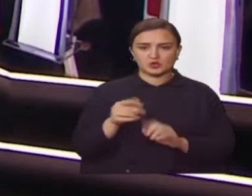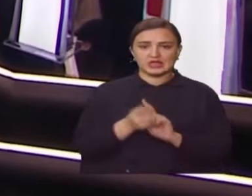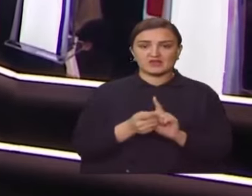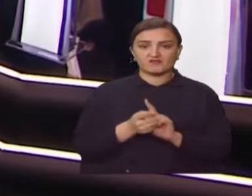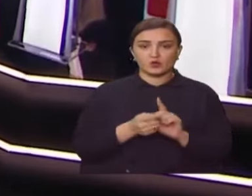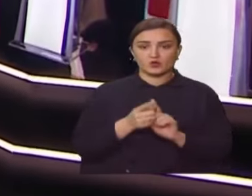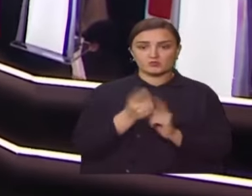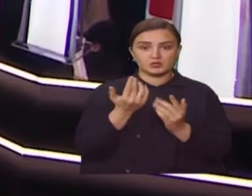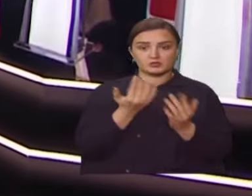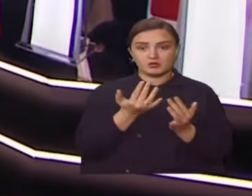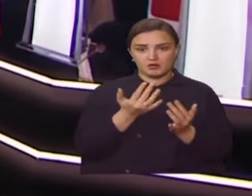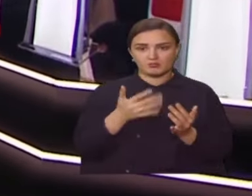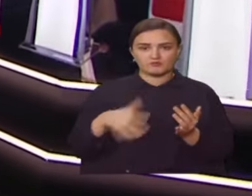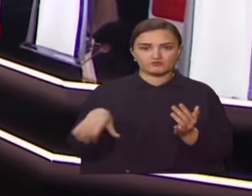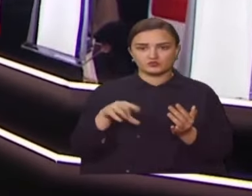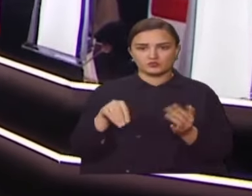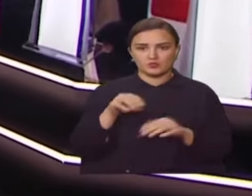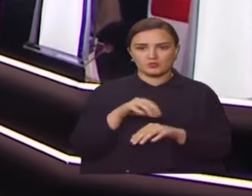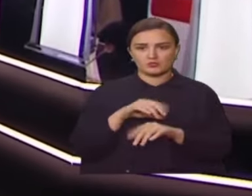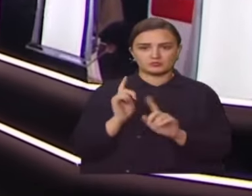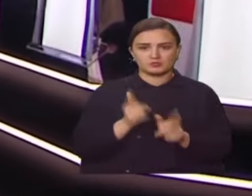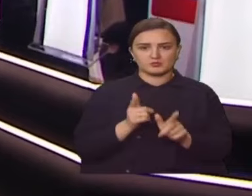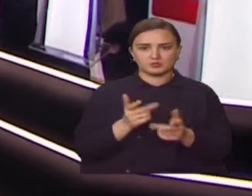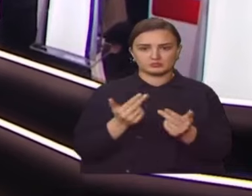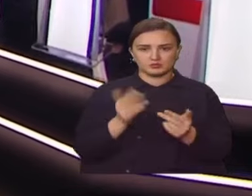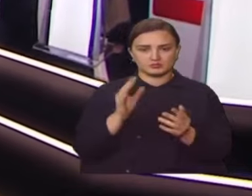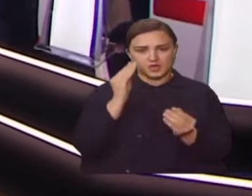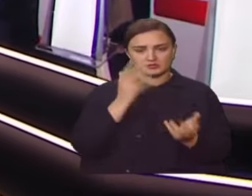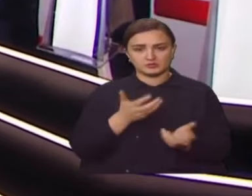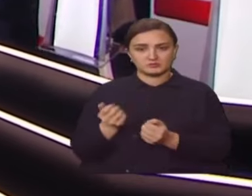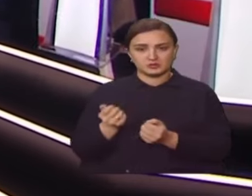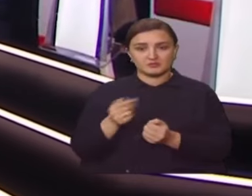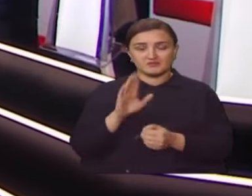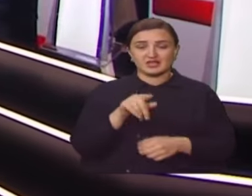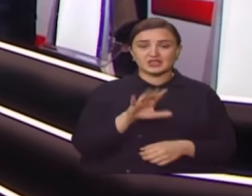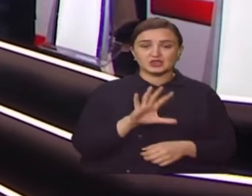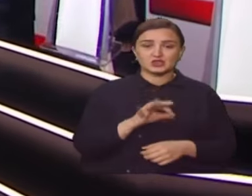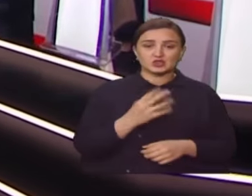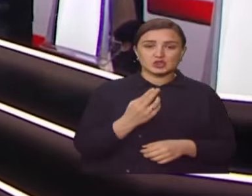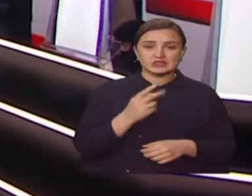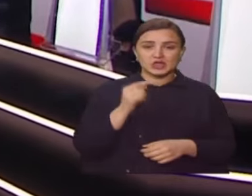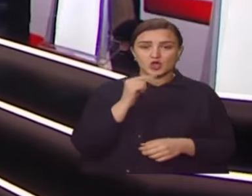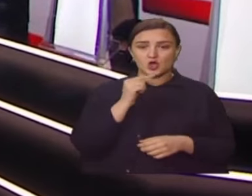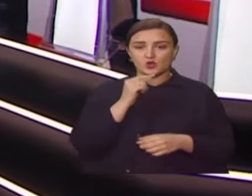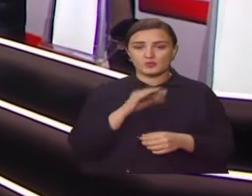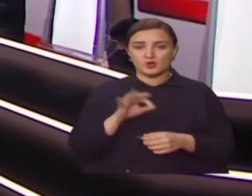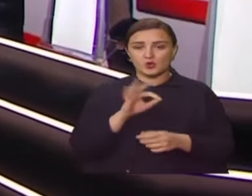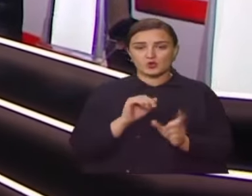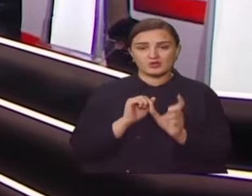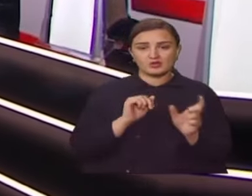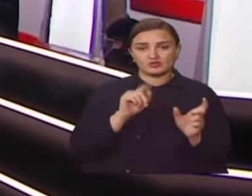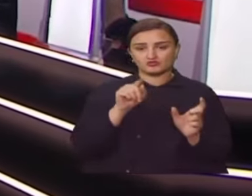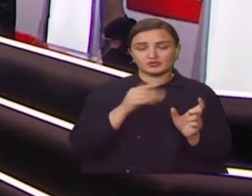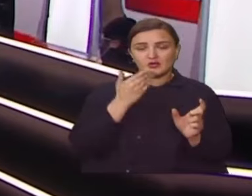ვინმე დაგეთანხმოთ ან ასე შემდეგ, მაგრამ აი ეს ეკონომიკური ნაწილი და სოციალური ნაწილი, რომელზეც თქვენ საუბრობთ, იქ უფრო